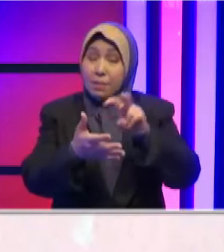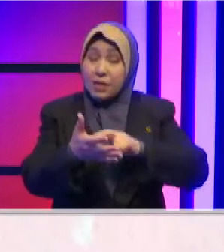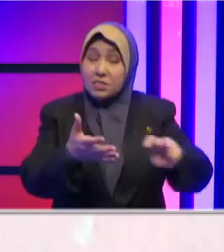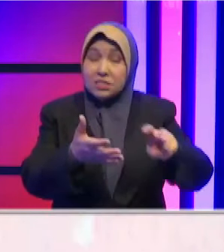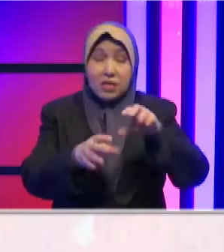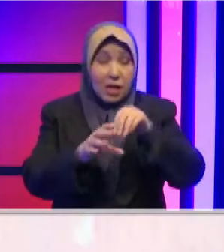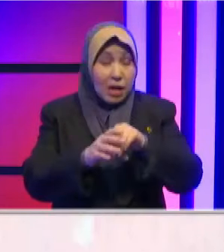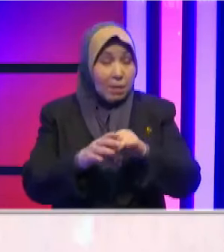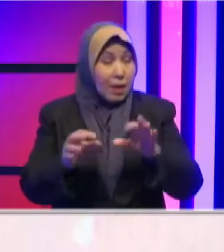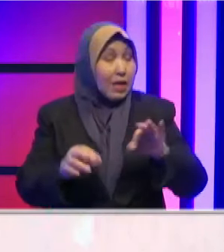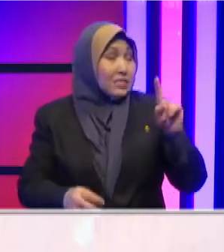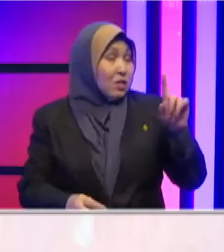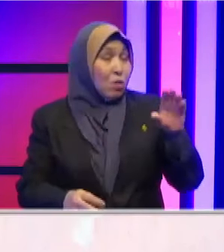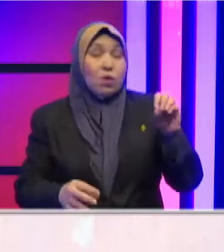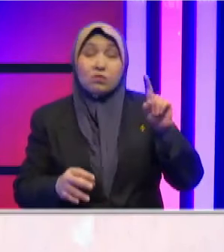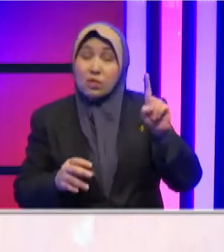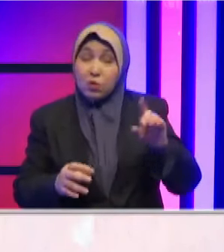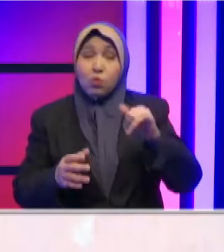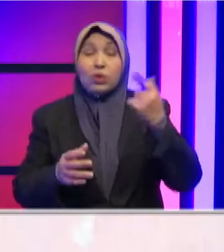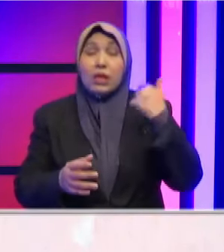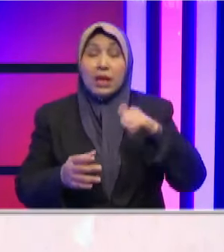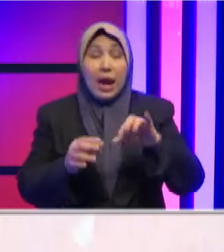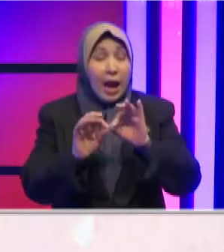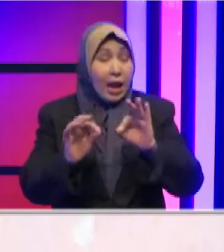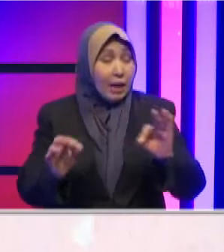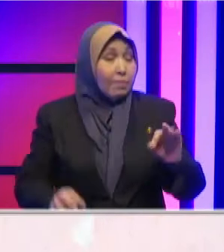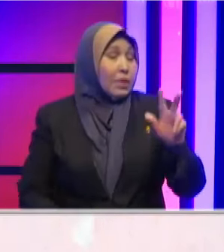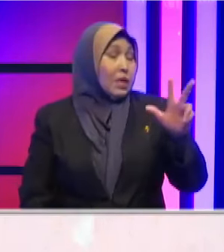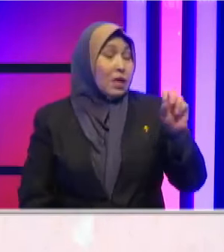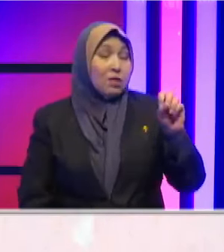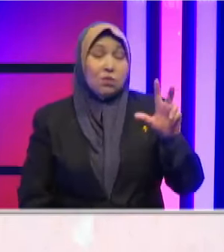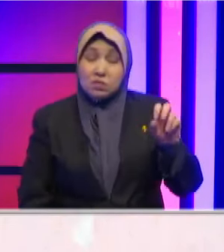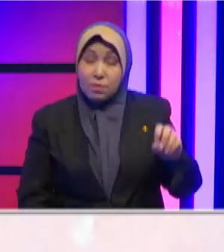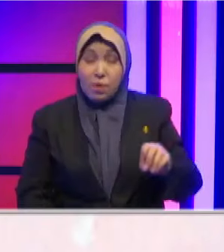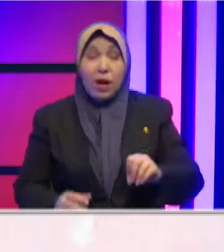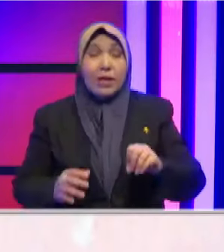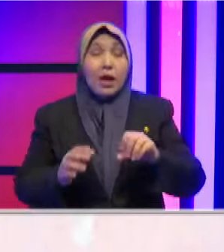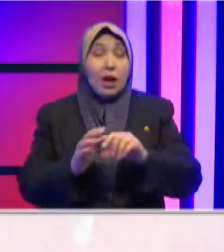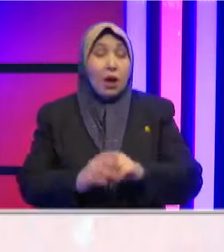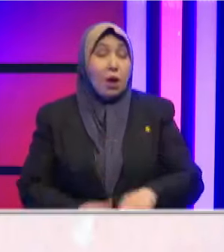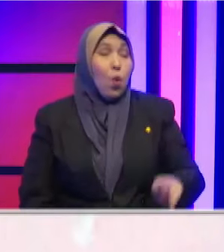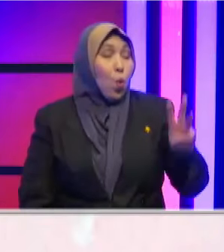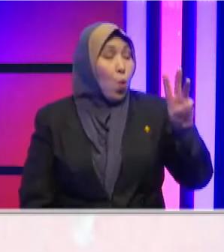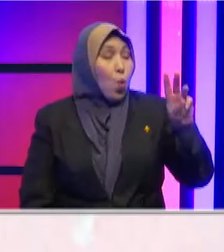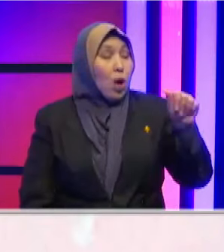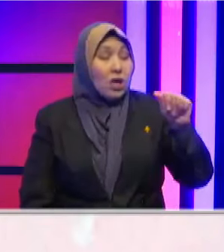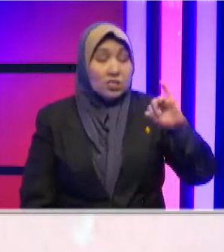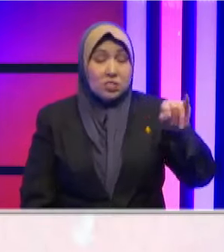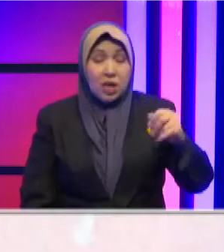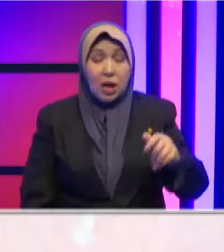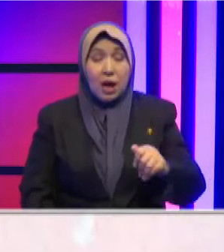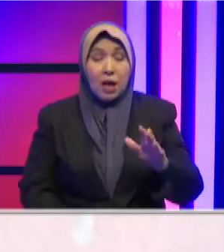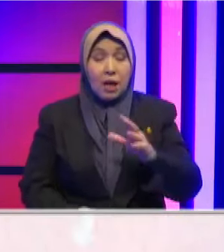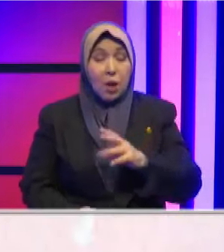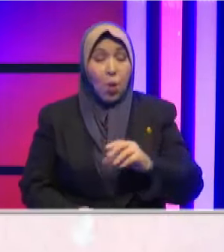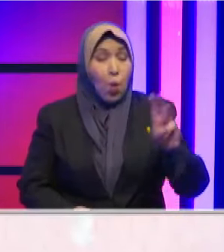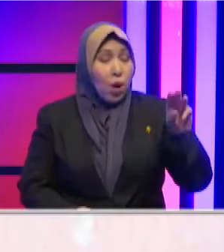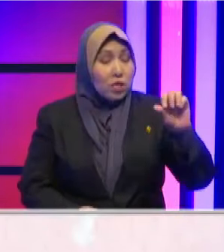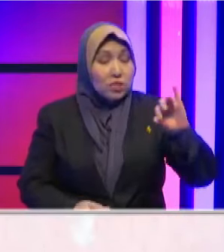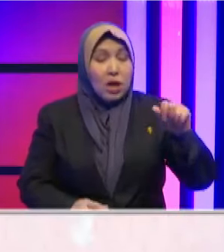Ajax Singapore satu sebentar tadi halamannya ke 330 ini surah al-anbiya wajah Allah